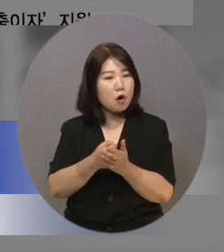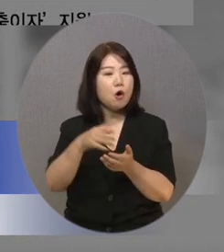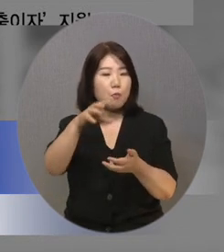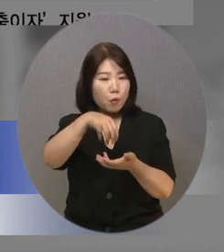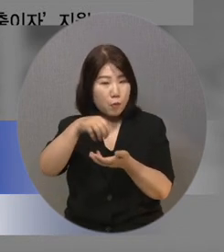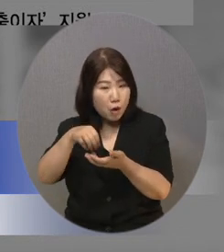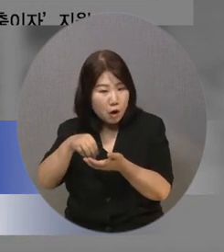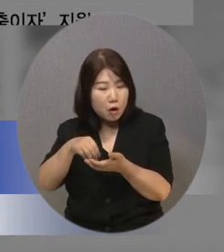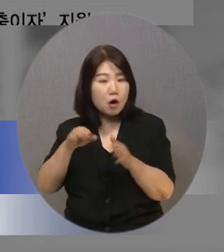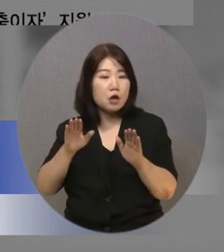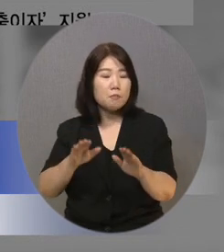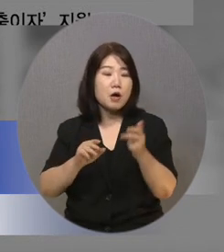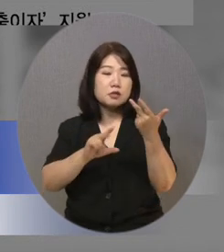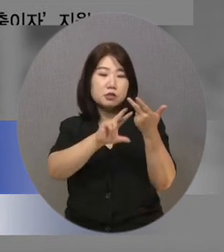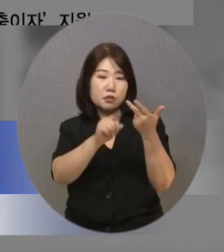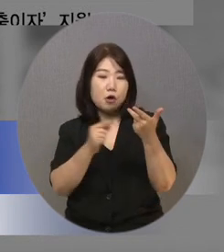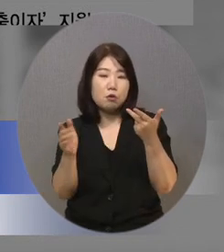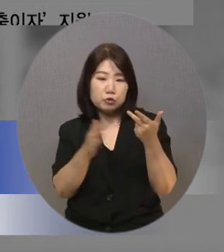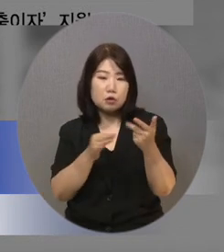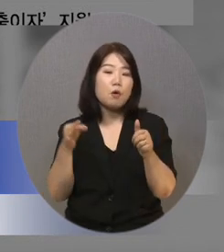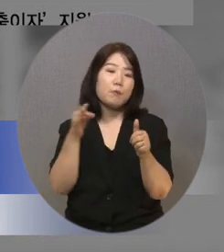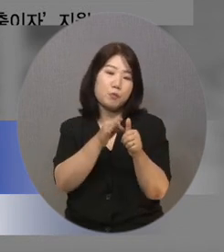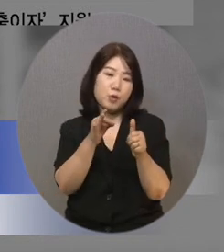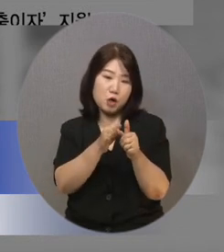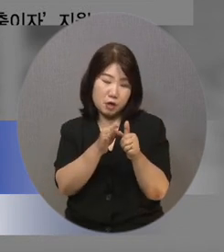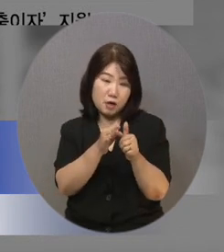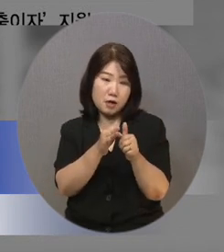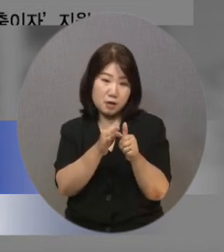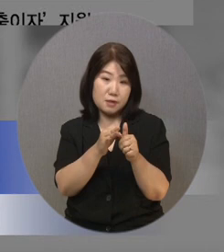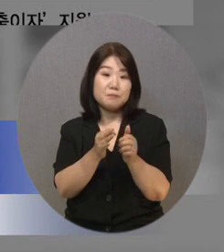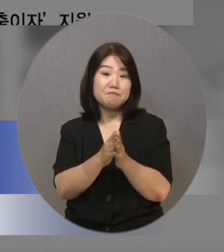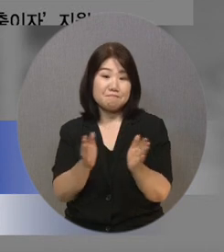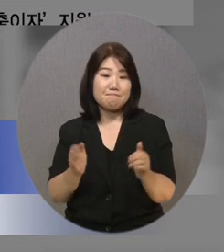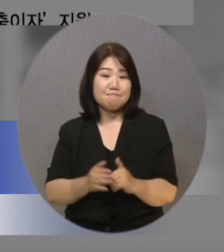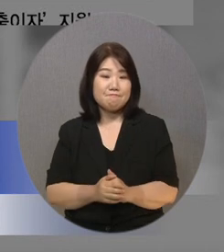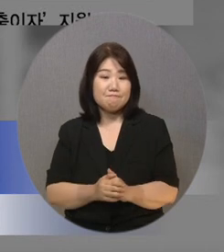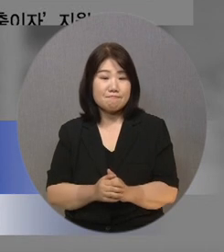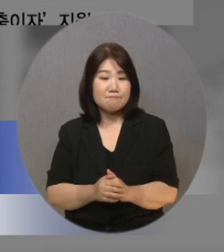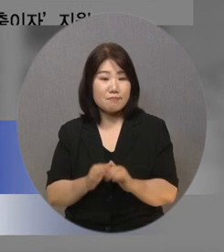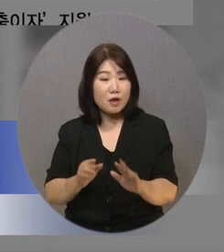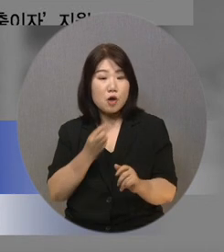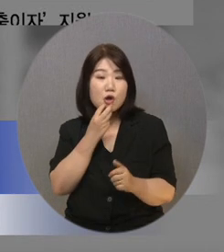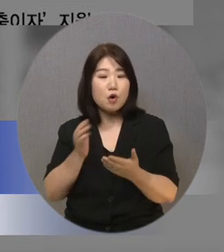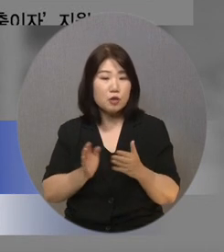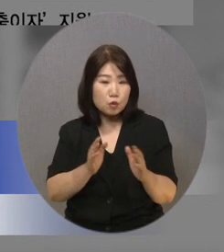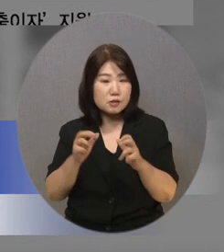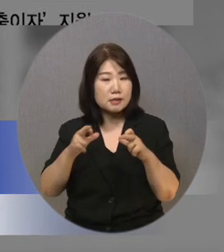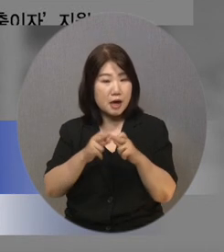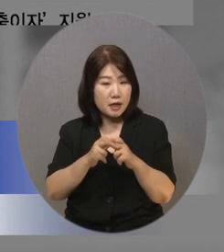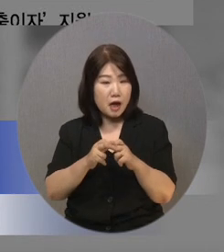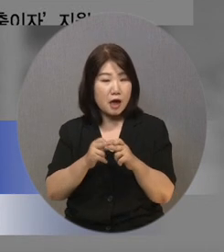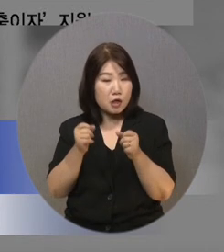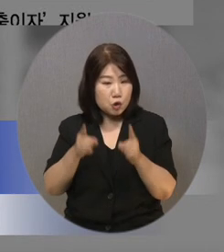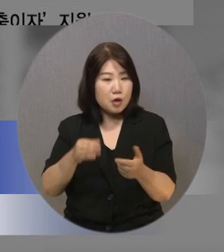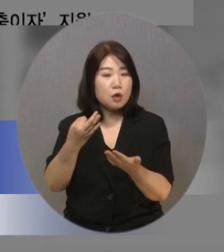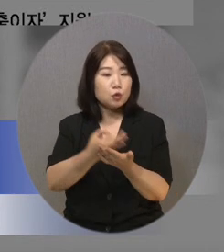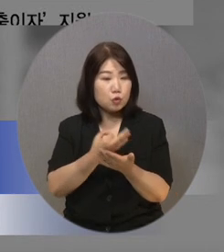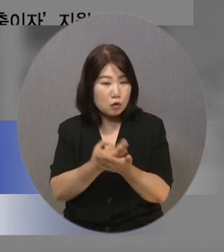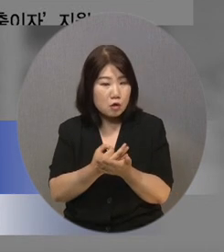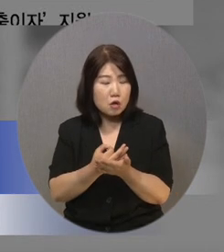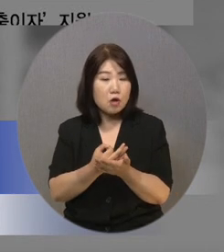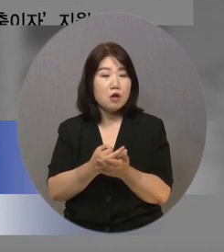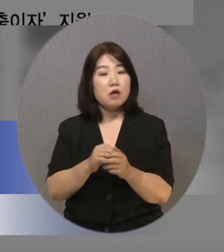이르면 이달부터 지급에 들어간다는 소식이 실려 있습니다 한편 경기도는 장애인 기회소득을